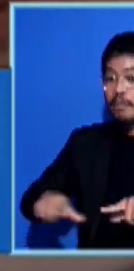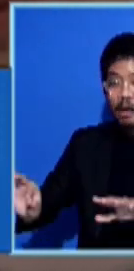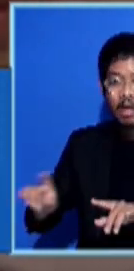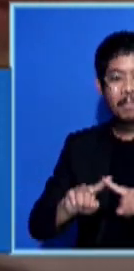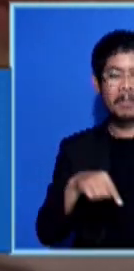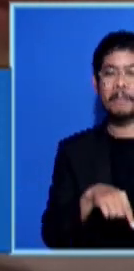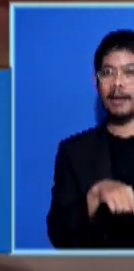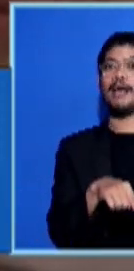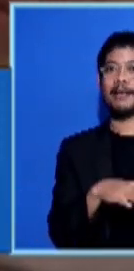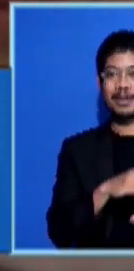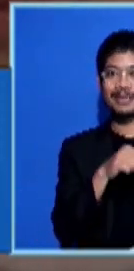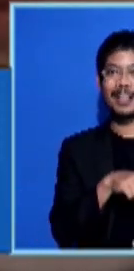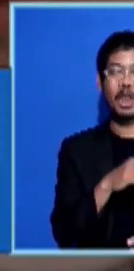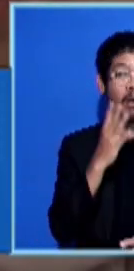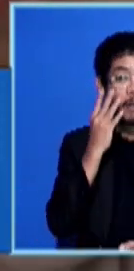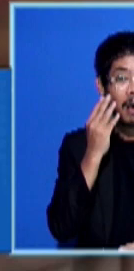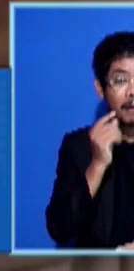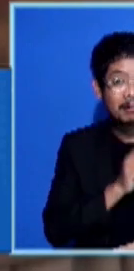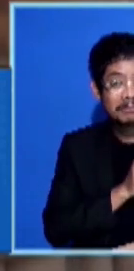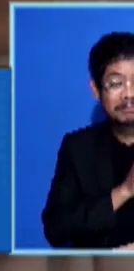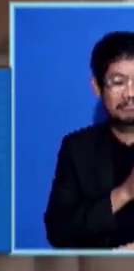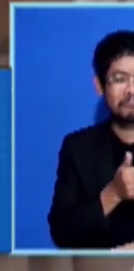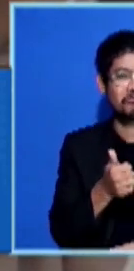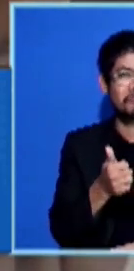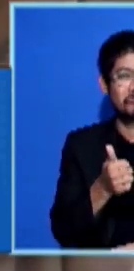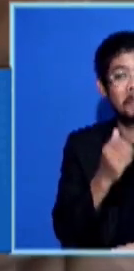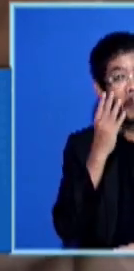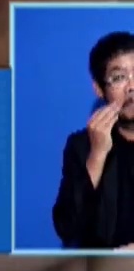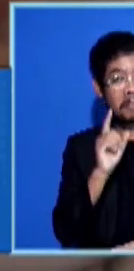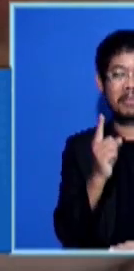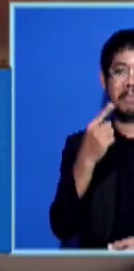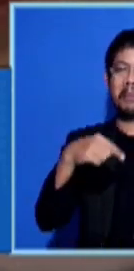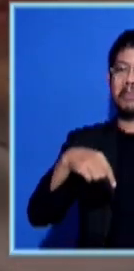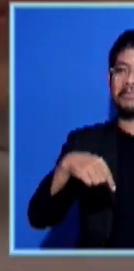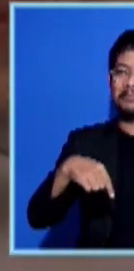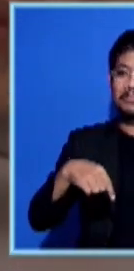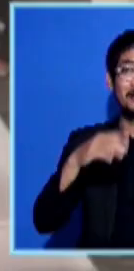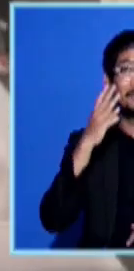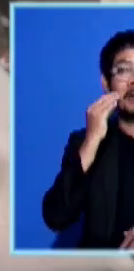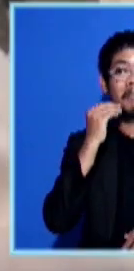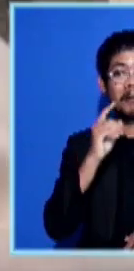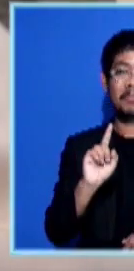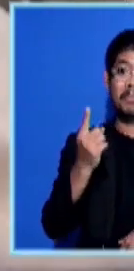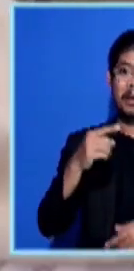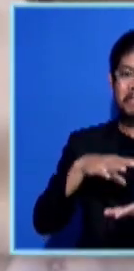dirata-rata. Jadi ini pengalaman tersendiri ya? Pengalaman pertama sama di Parang.